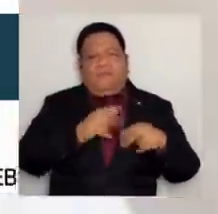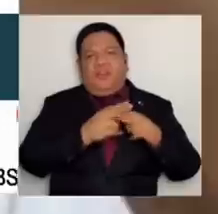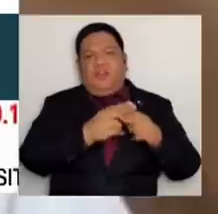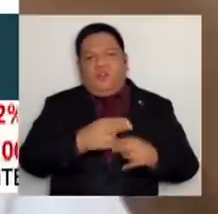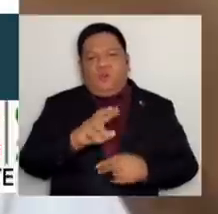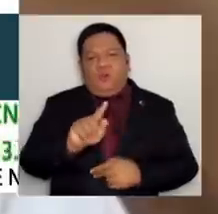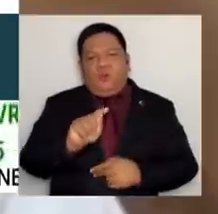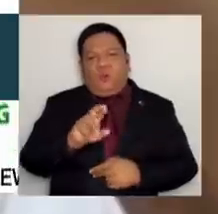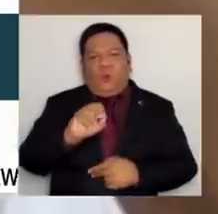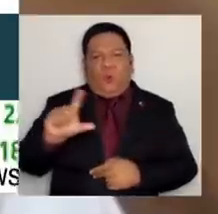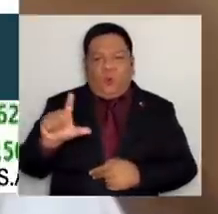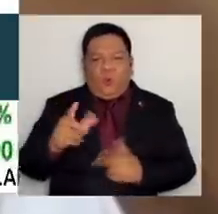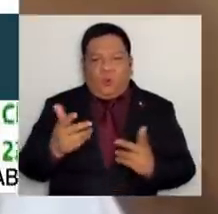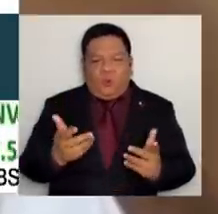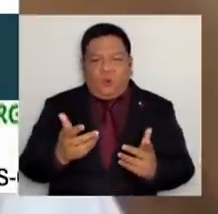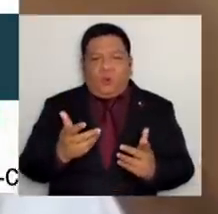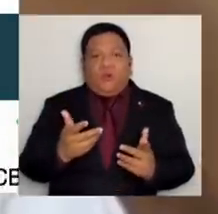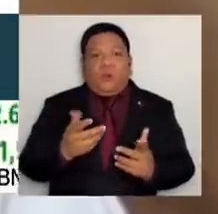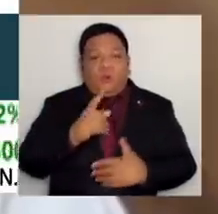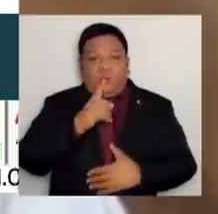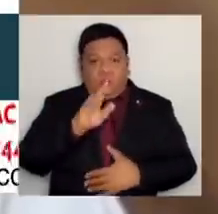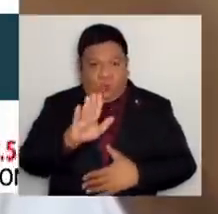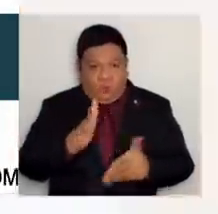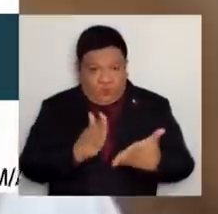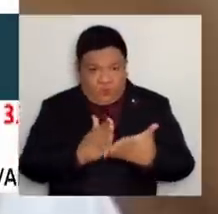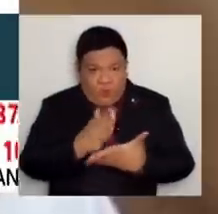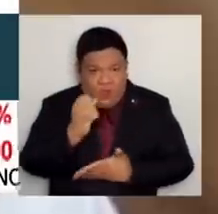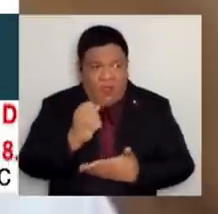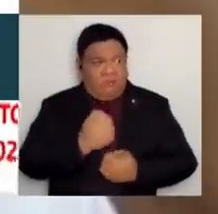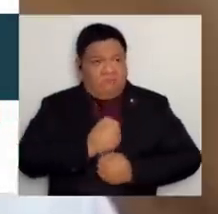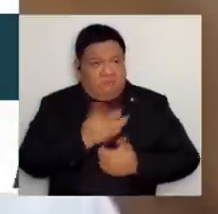ito, yung karapatan mo na pumuna